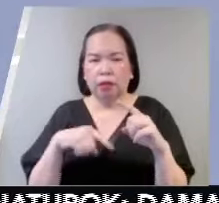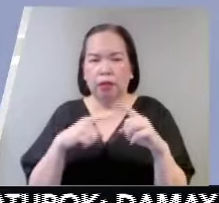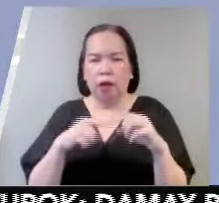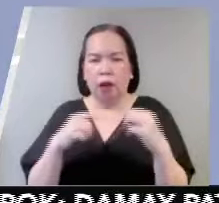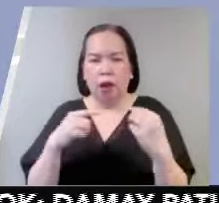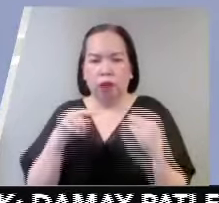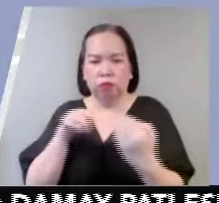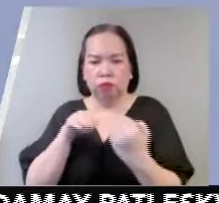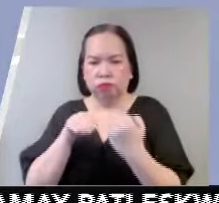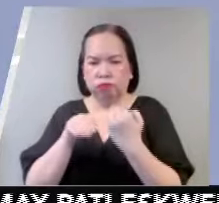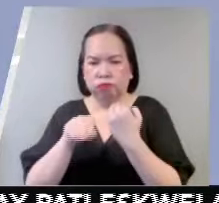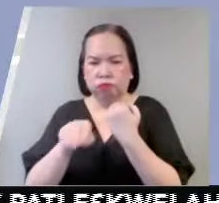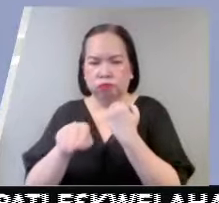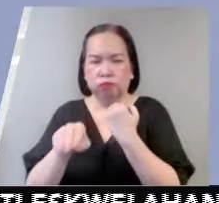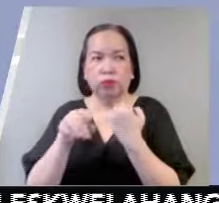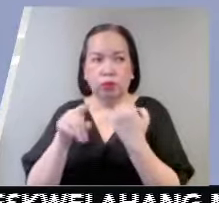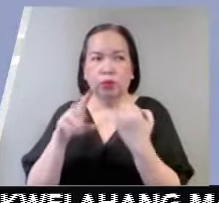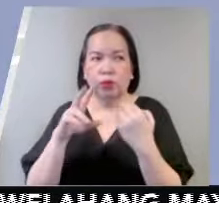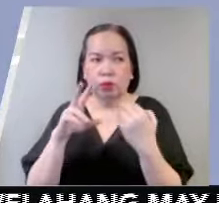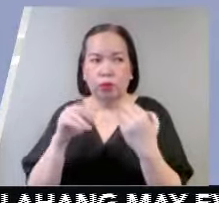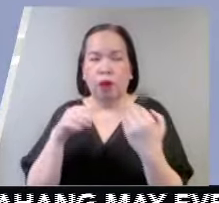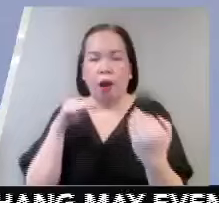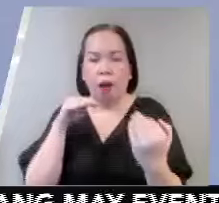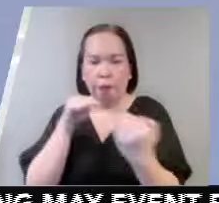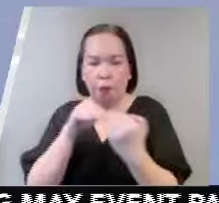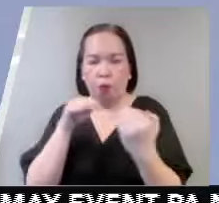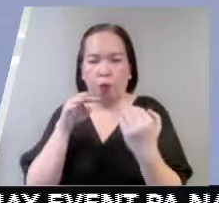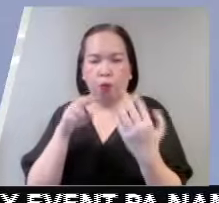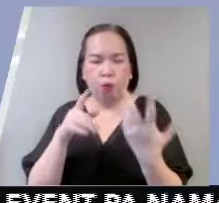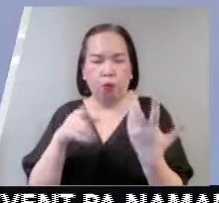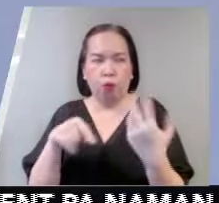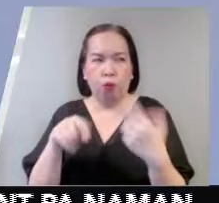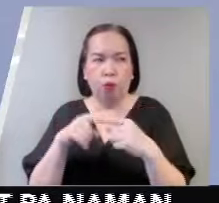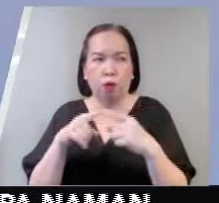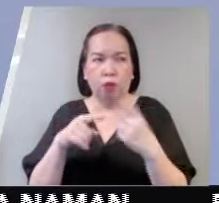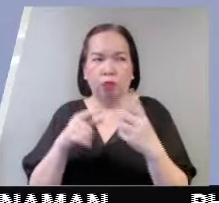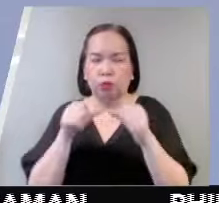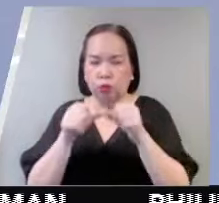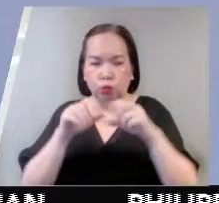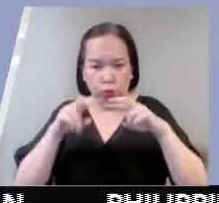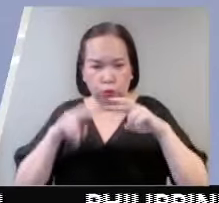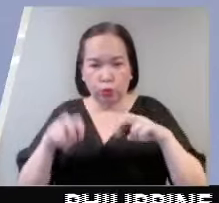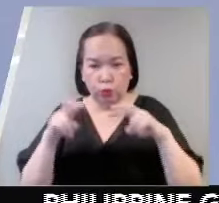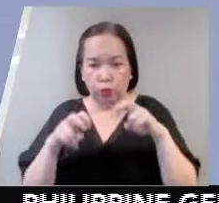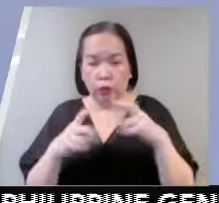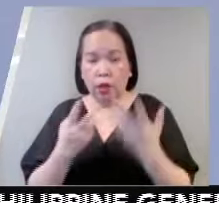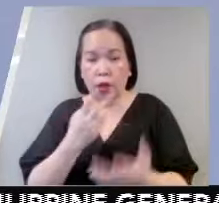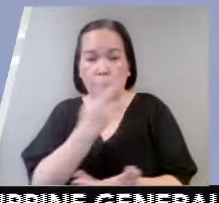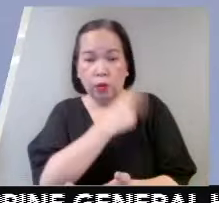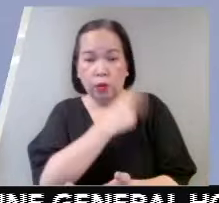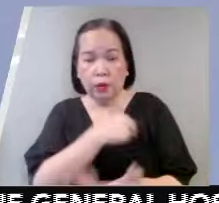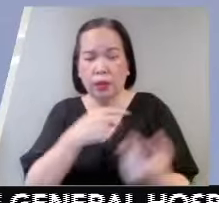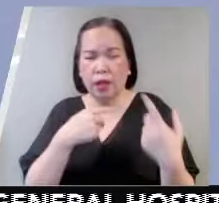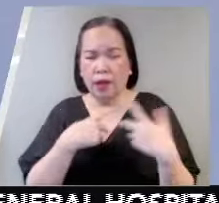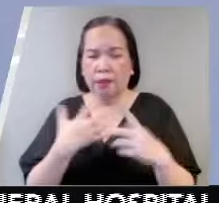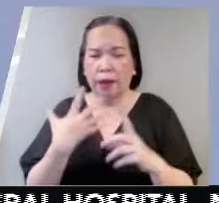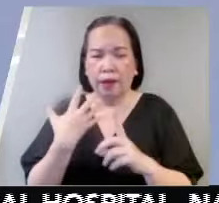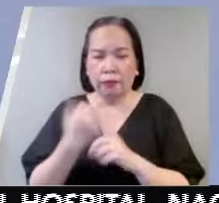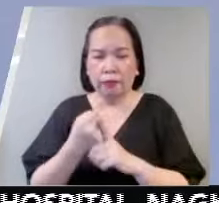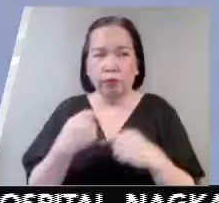ng dalawang sasakyan ng magkabanggaan. Nagpapatuloy ang imbestigasyon. Nasa ospital pa ang mga biktima na sakay ng